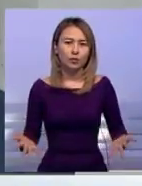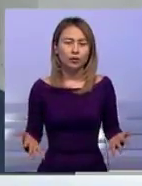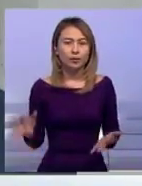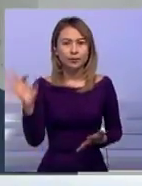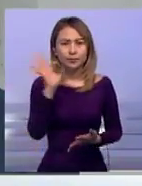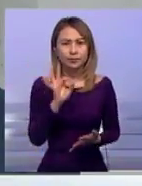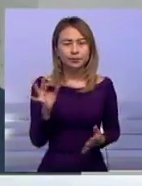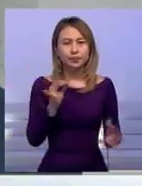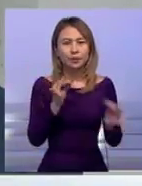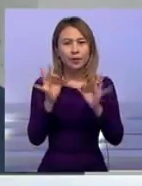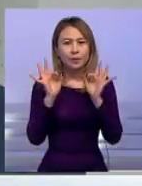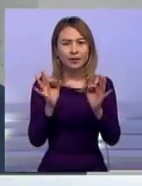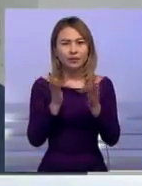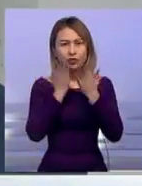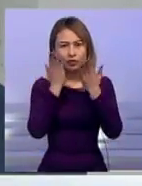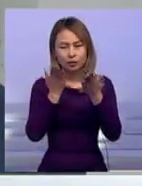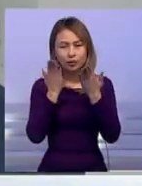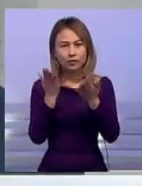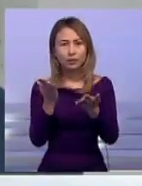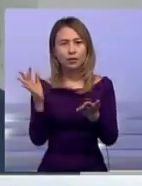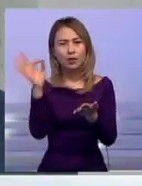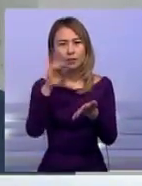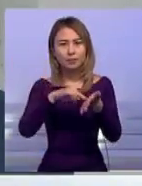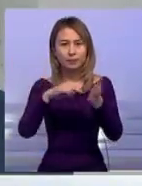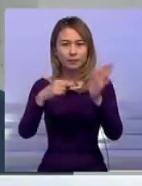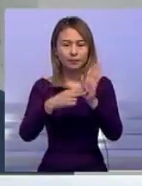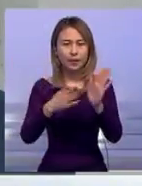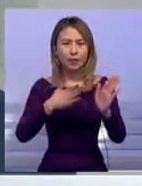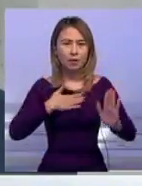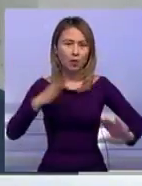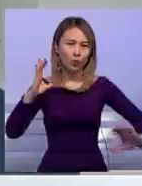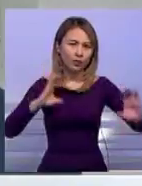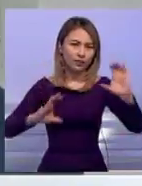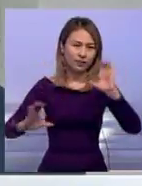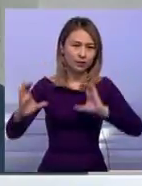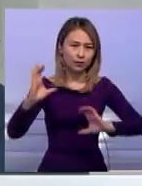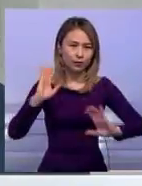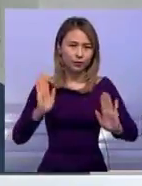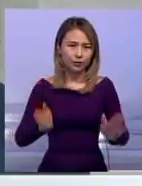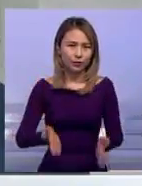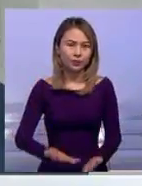оқу әдістемелік жұмыстар жүргізіледі, бұның жоспары біздің университетте түзіліп қойылған.